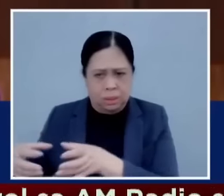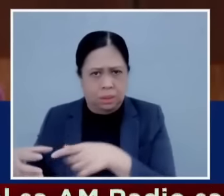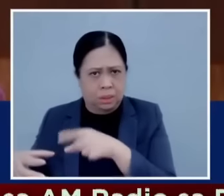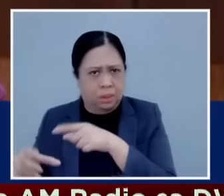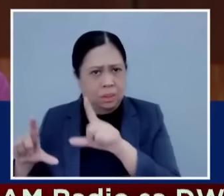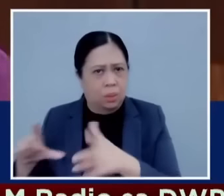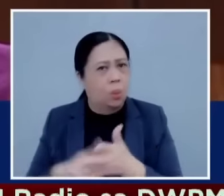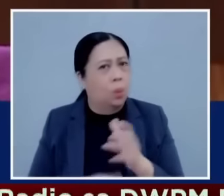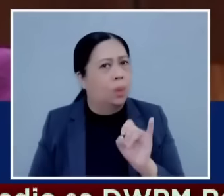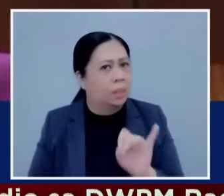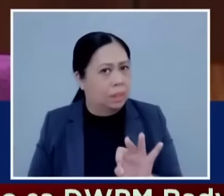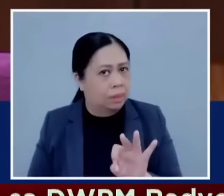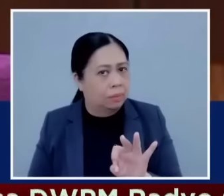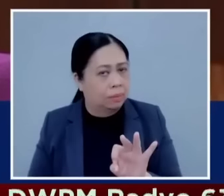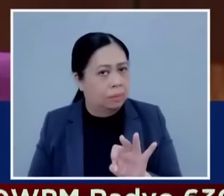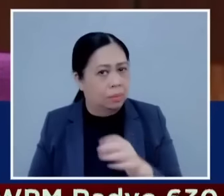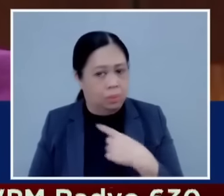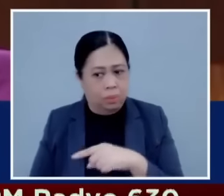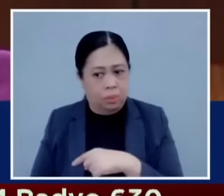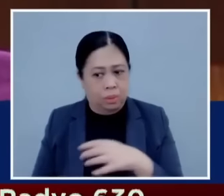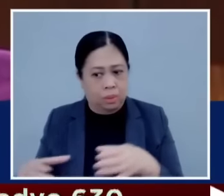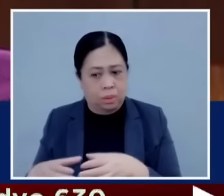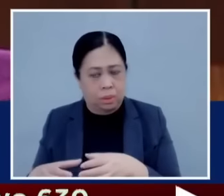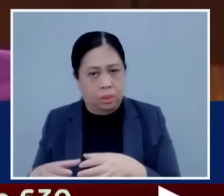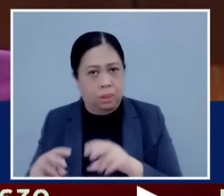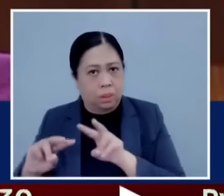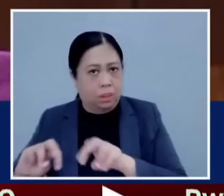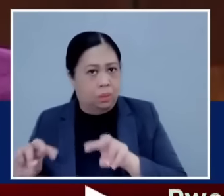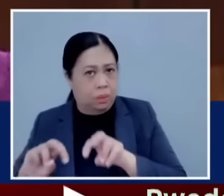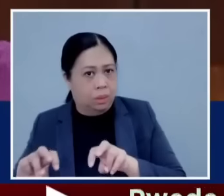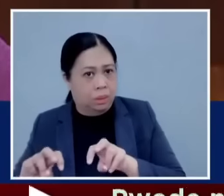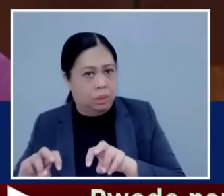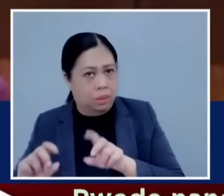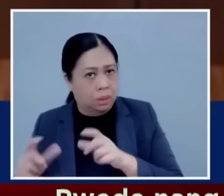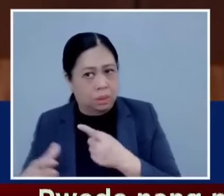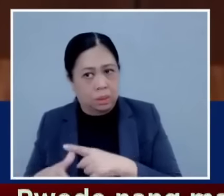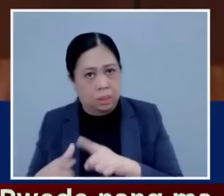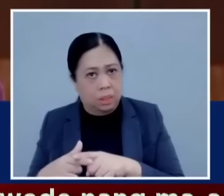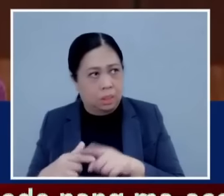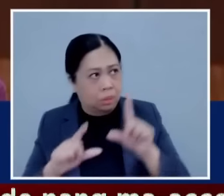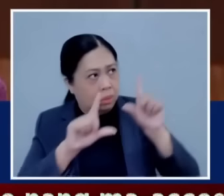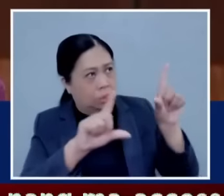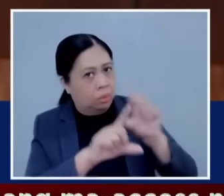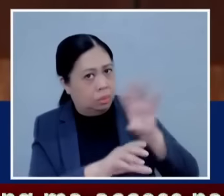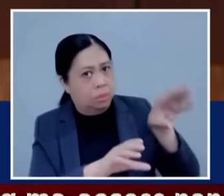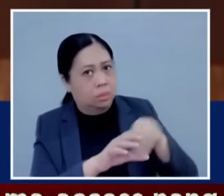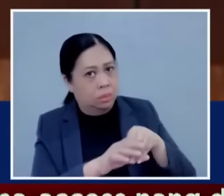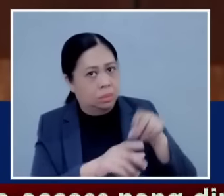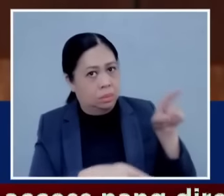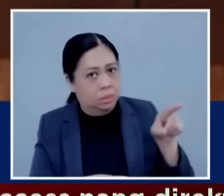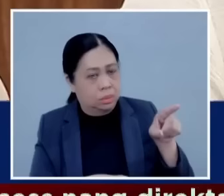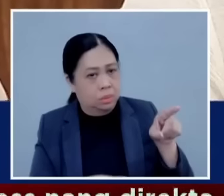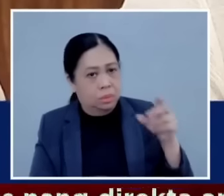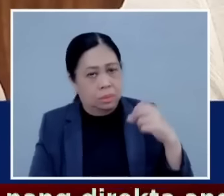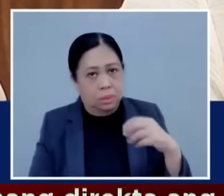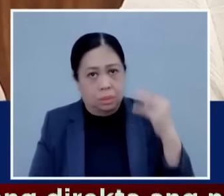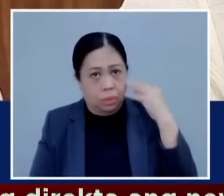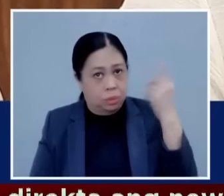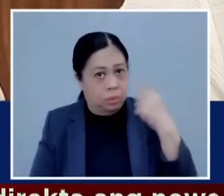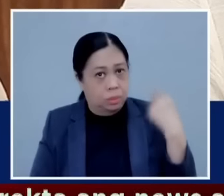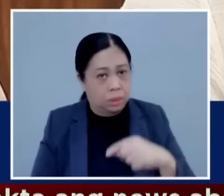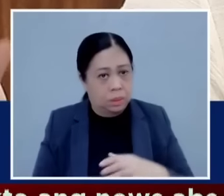if we organized a congressional inquiry. Tapos, ang idadawit natin, si SP Meg Zubiri. Yung